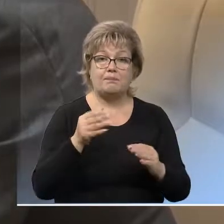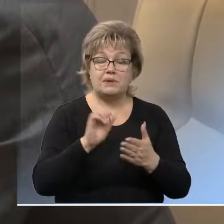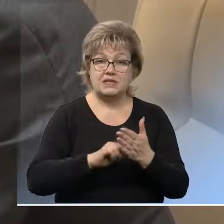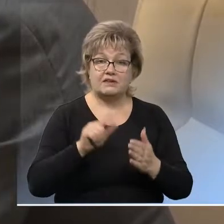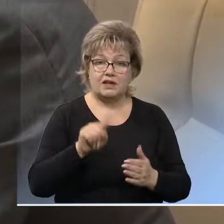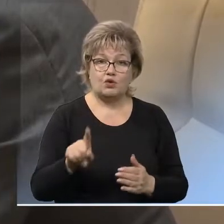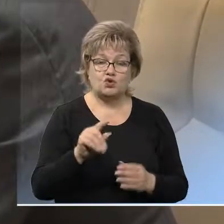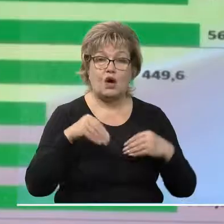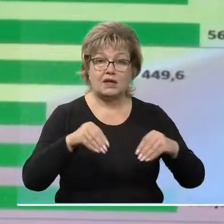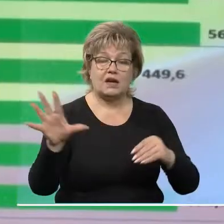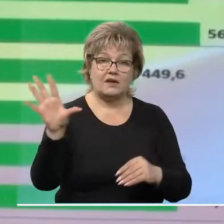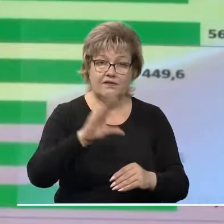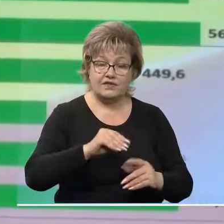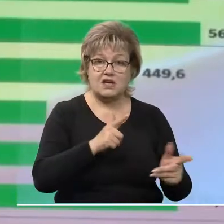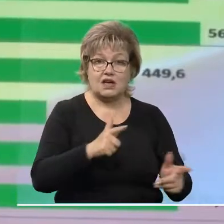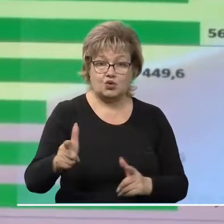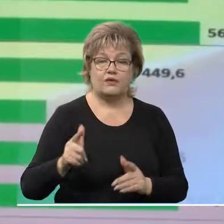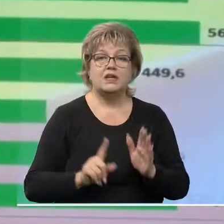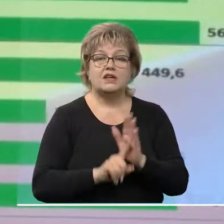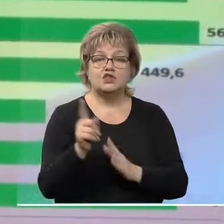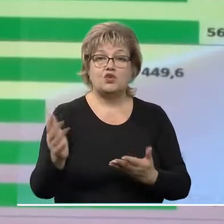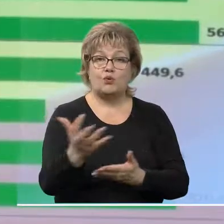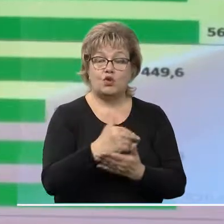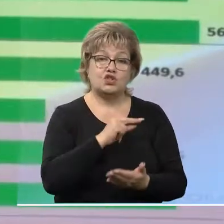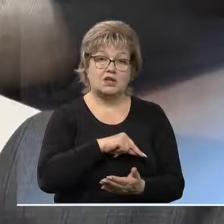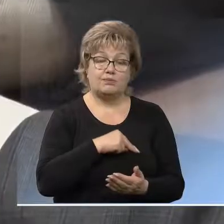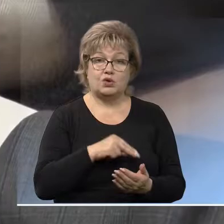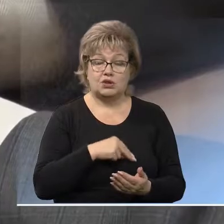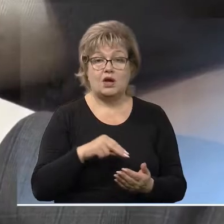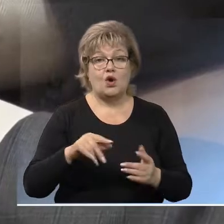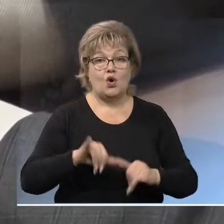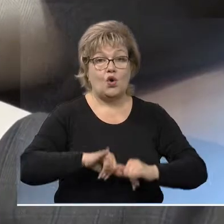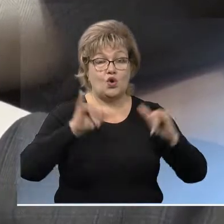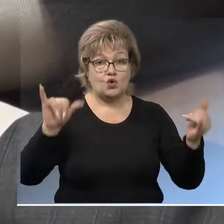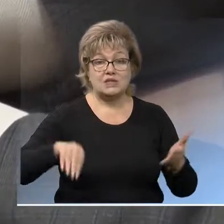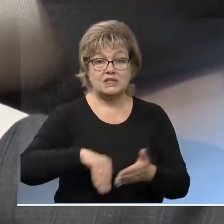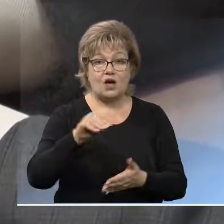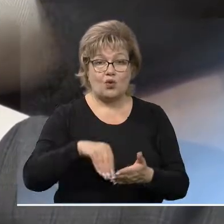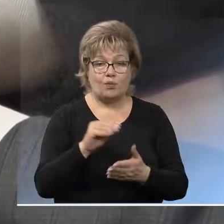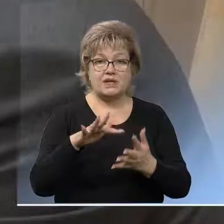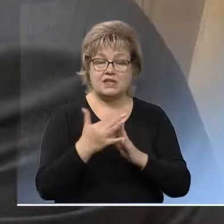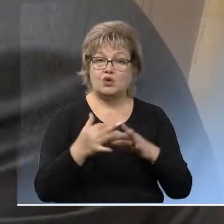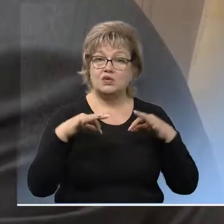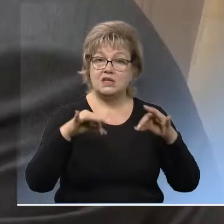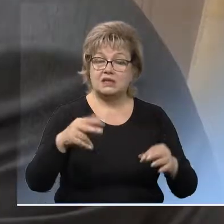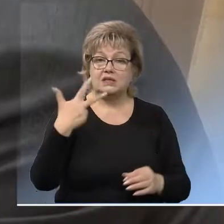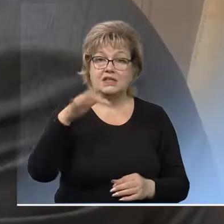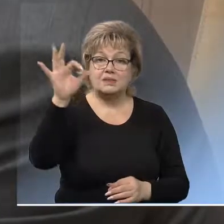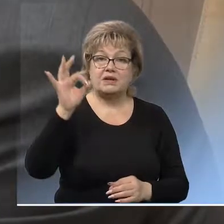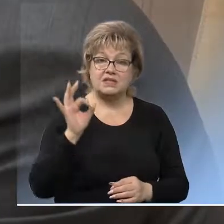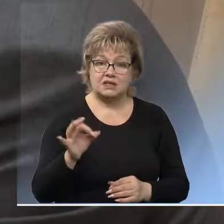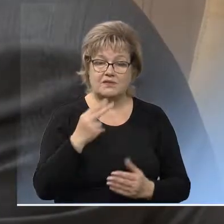из признаков того, что аграрии во всеоружии готовы начать уборочные работы – рост закупок сельхозтехники на